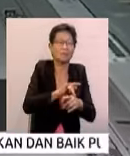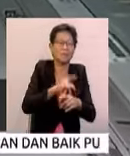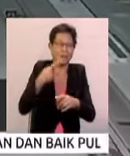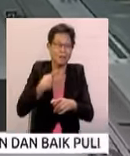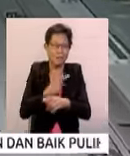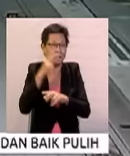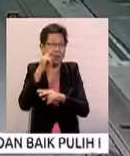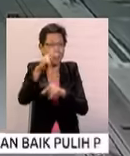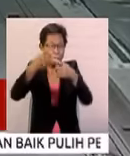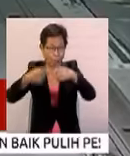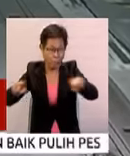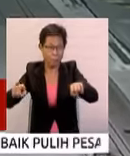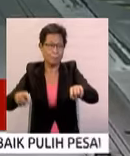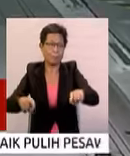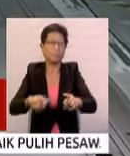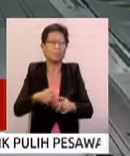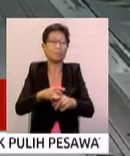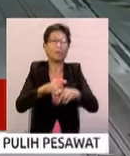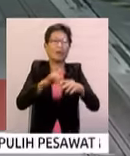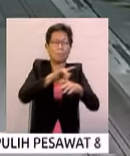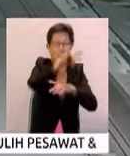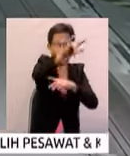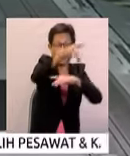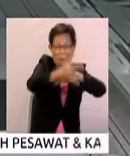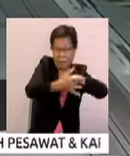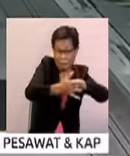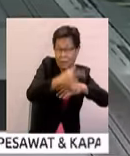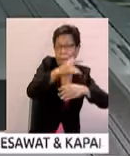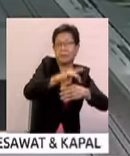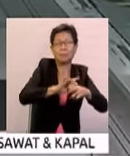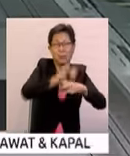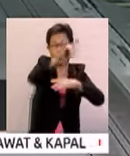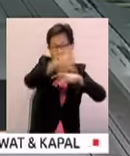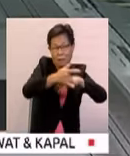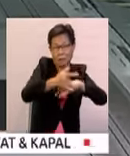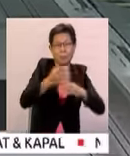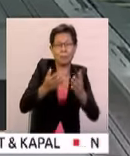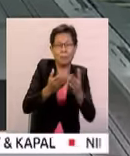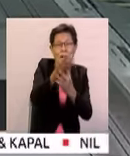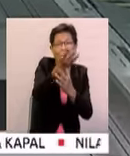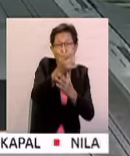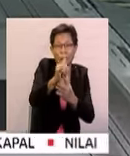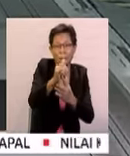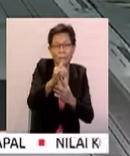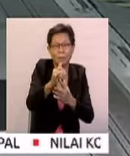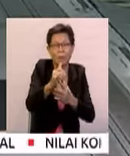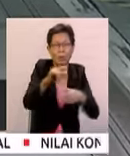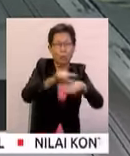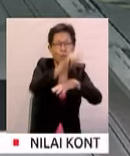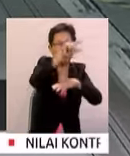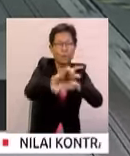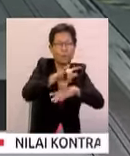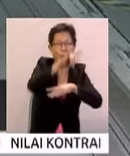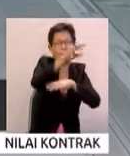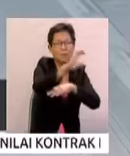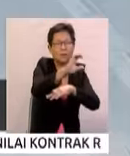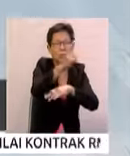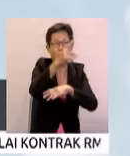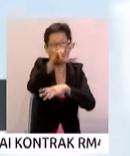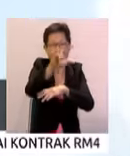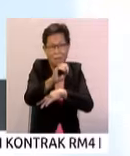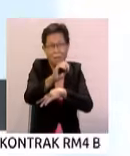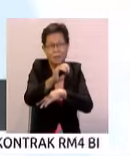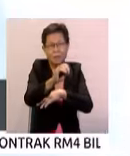daripada penerbangan taktikal dahulu. Itu penerbangan taktikal ini melalui menggunakan pesawat